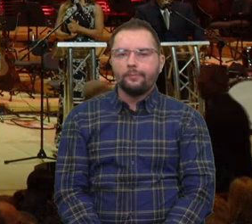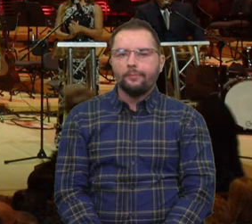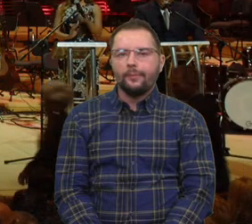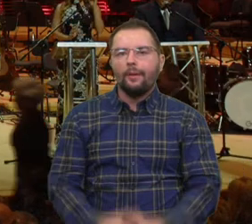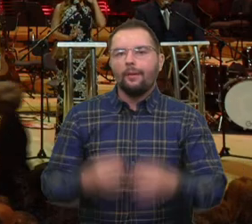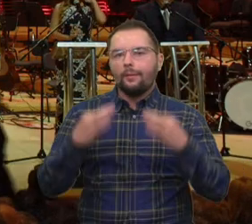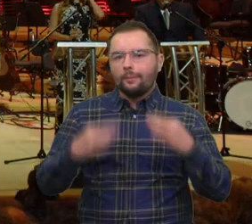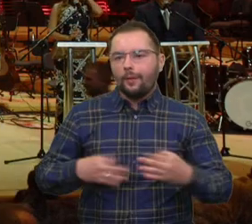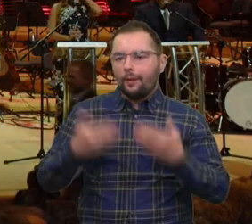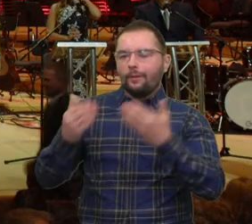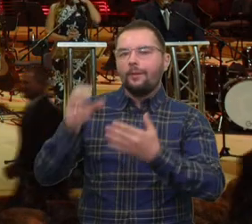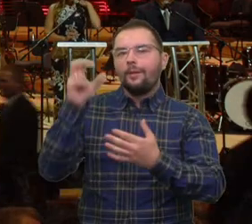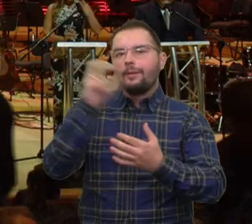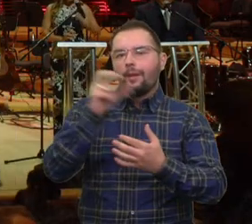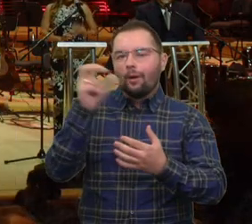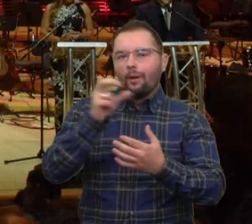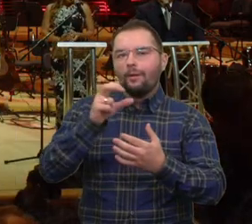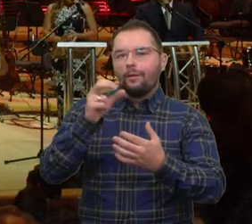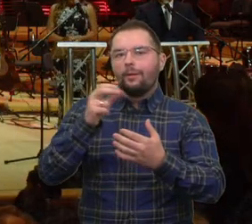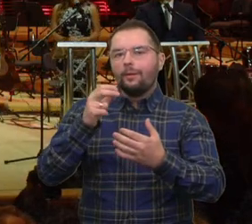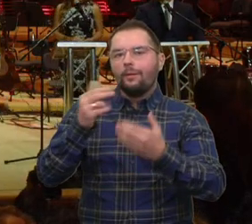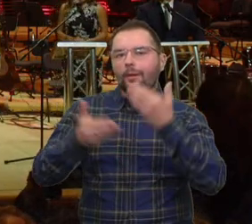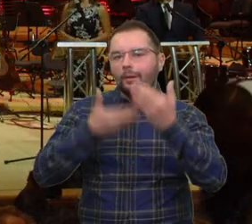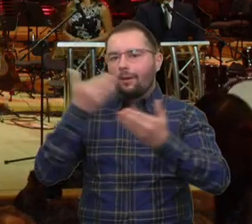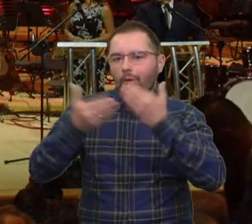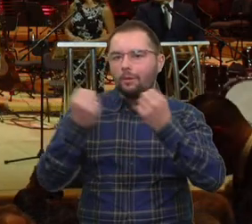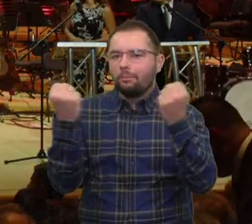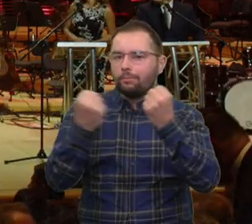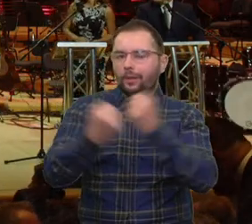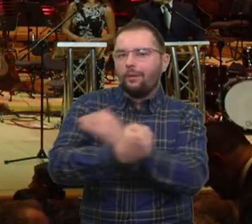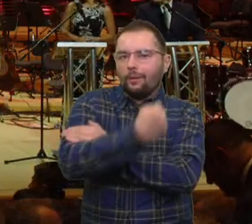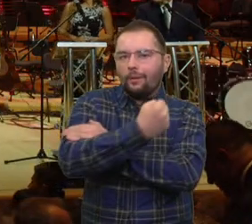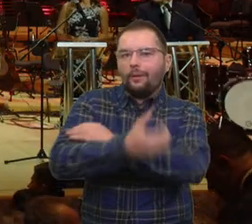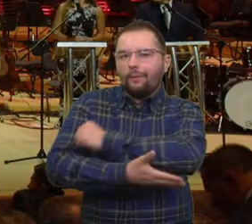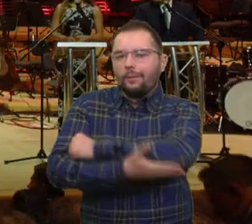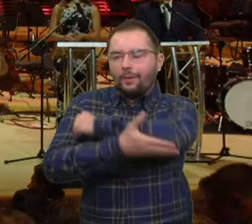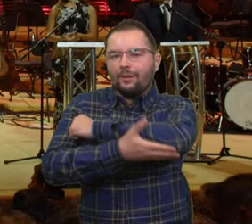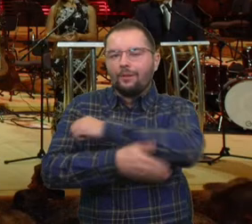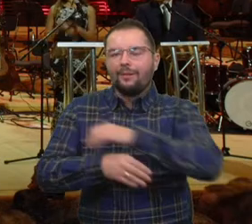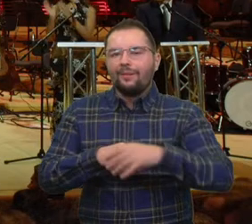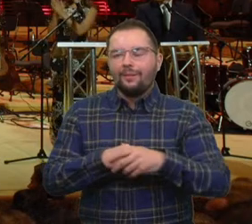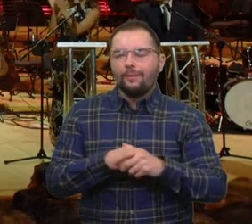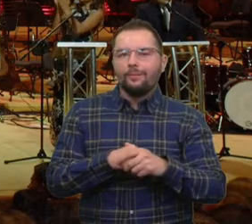Panu Grzegorzowi Utrackiemu gratulujemy silnej grupy wsparcia. Dajcie znać o sobie jeszcze raz.